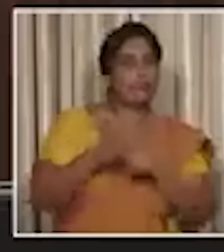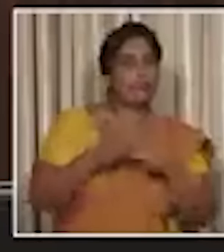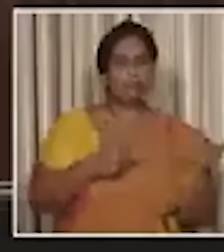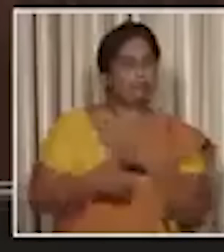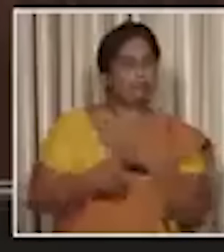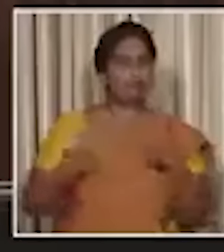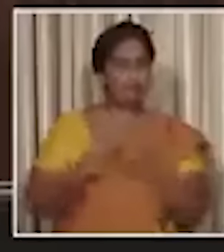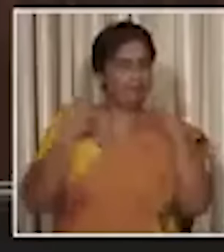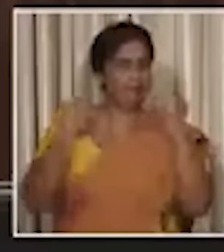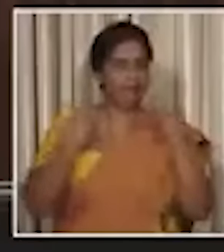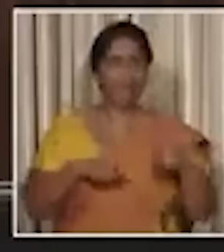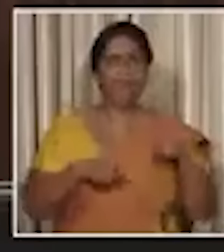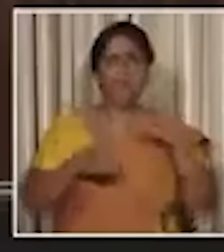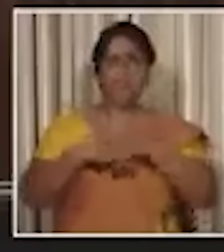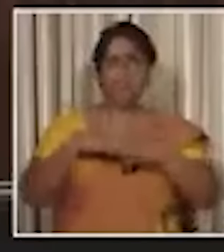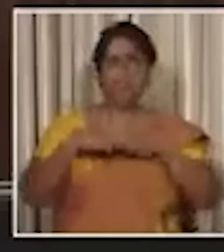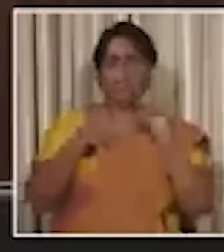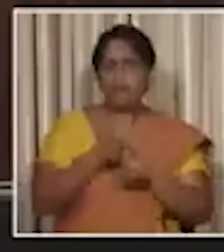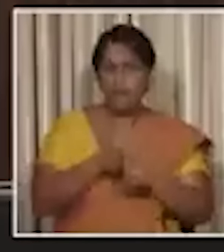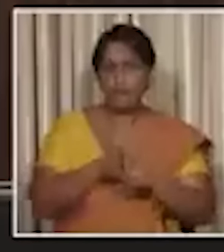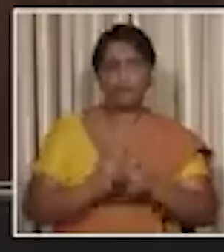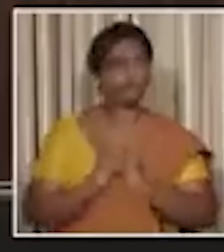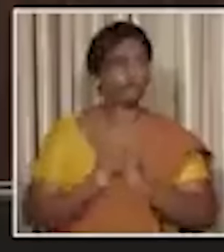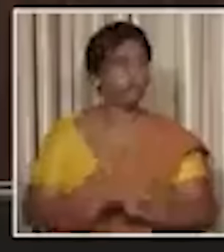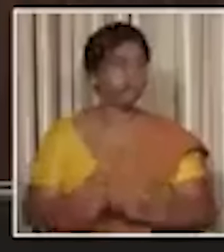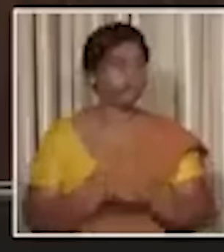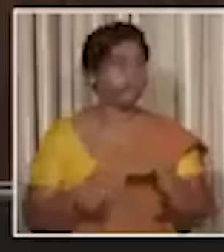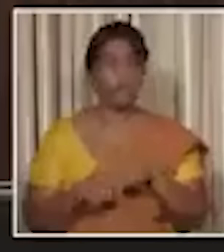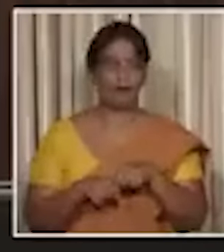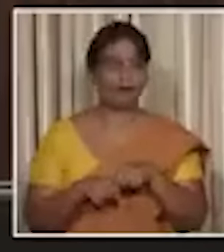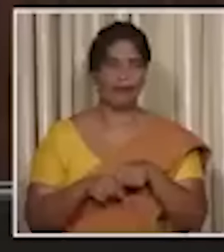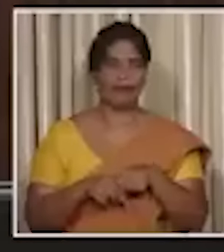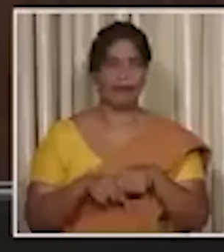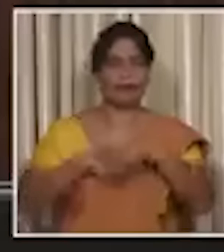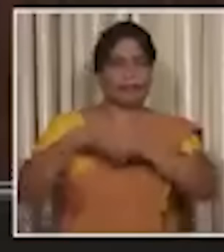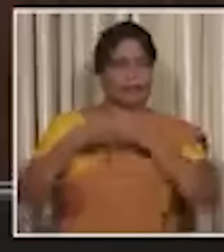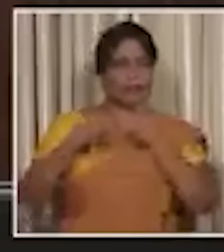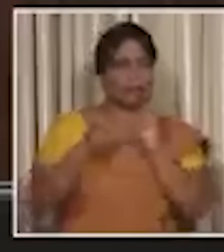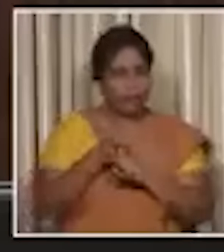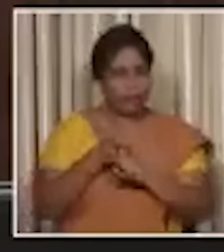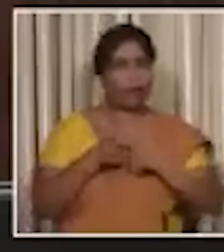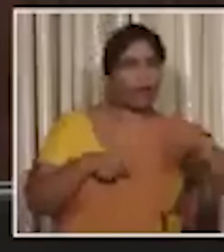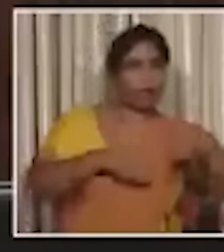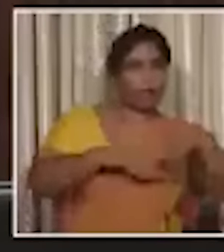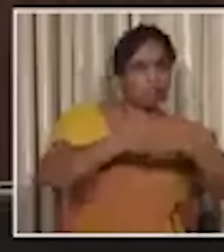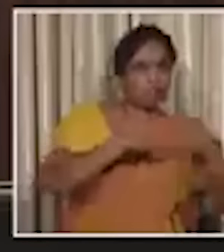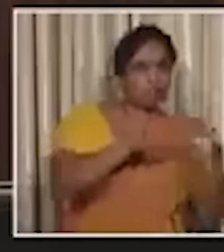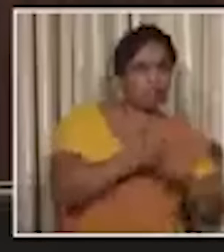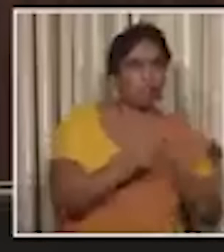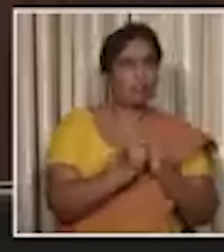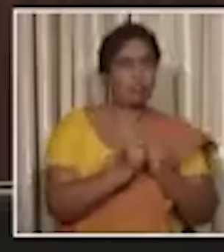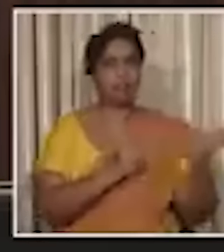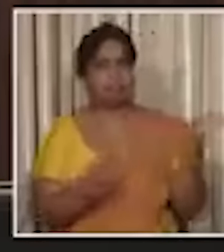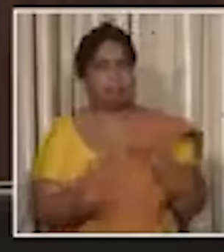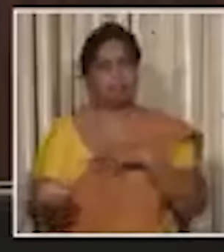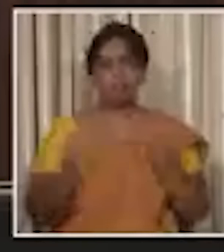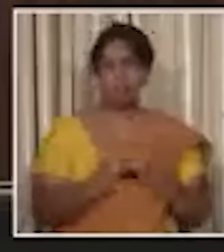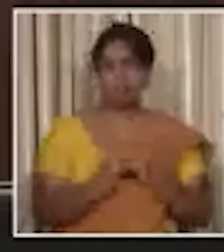என்பது தனது நோக்கமாக இருக்கின்றது. நாங்கள் மக்களின் பிரதிநிதிகளாக இருந்தால் தொடர்ச்சியாக நாங்கள் பேசுகின்ற நாங்கள் நடந்து